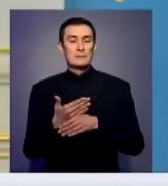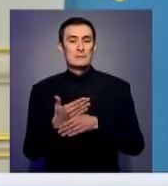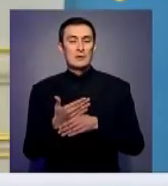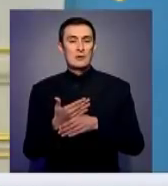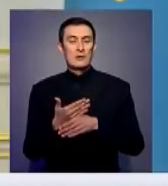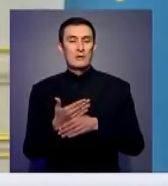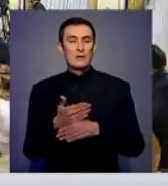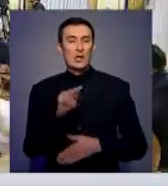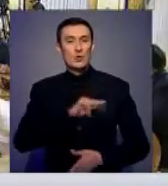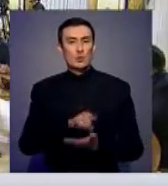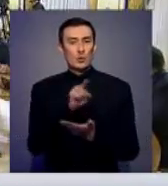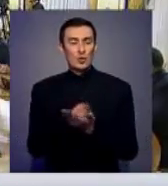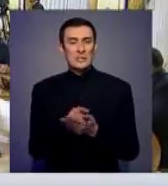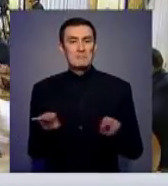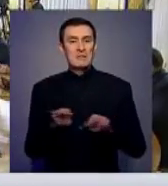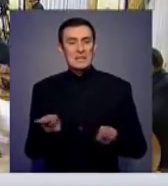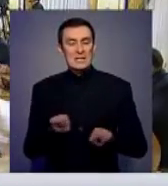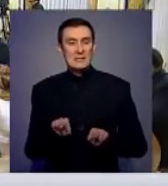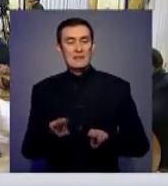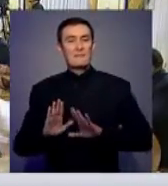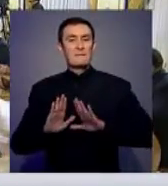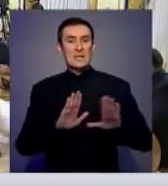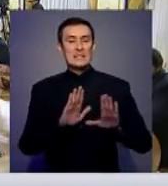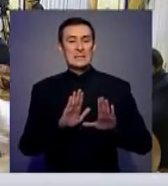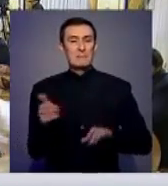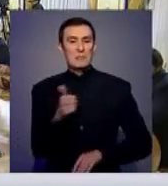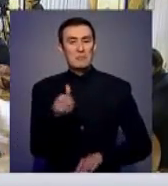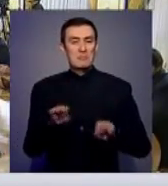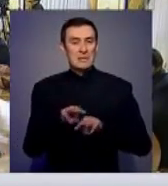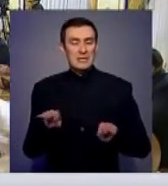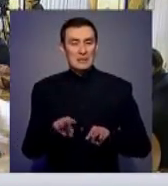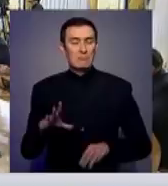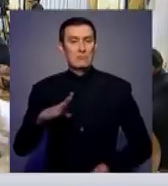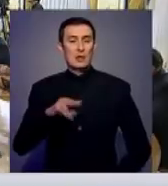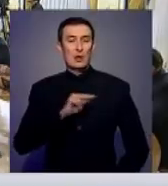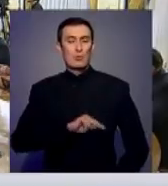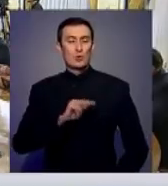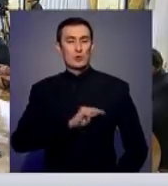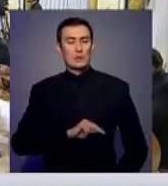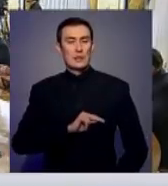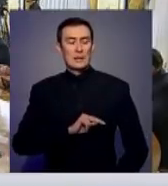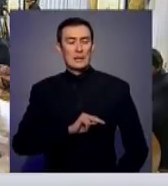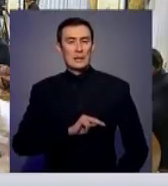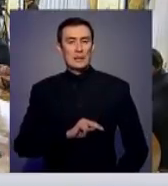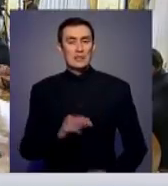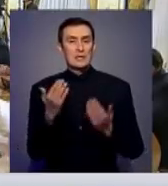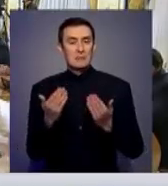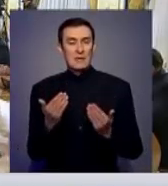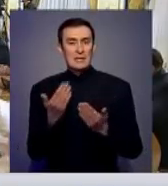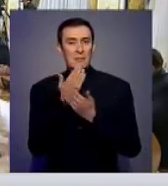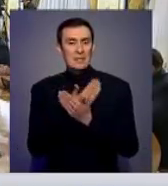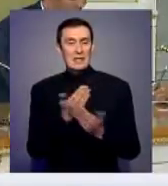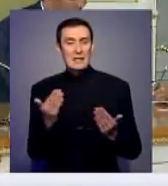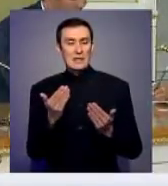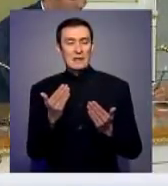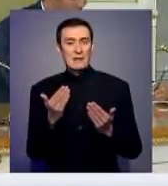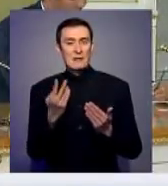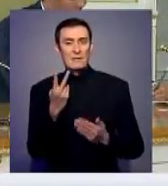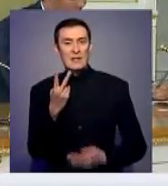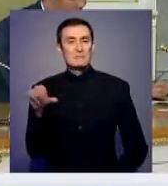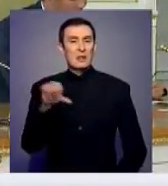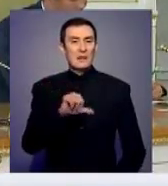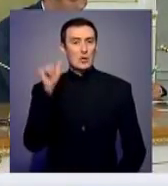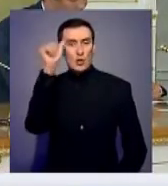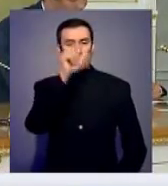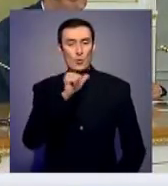в качестве министра, вице-премьера, поработал за это время. И за последние